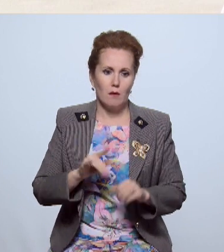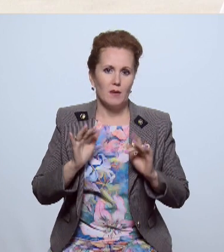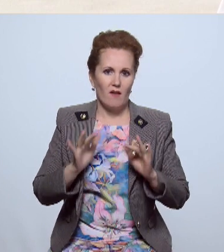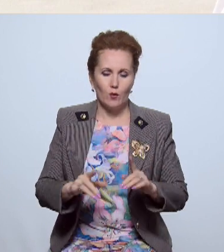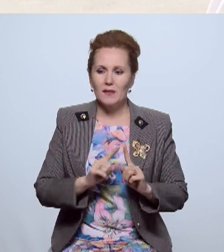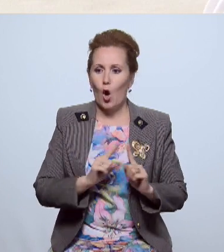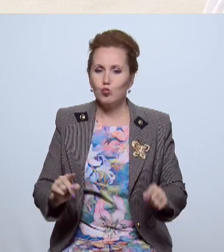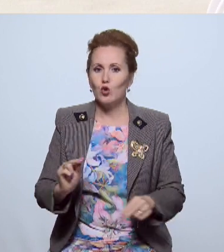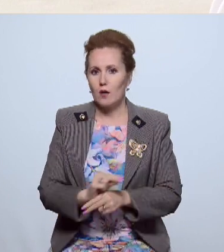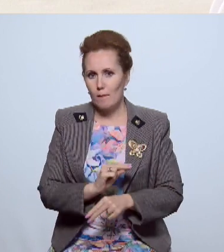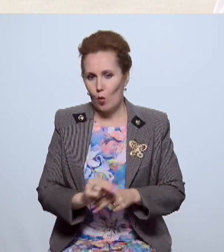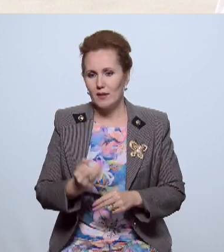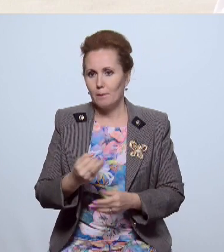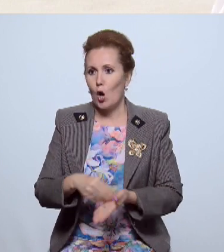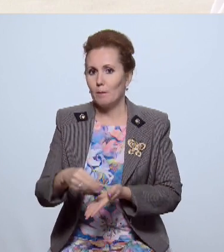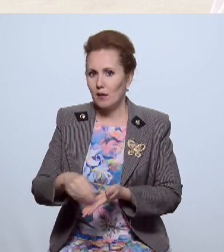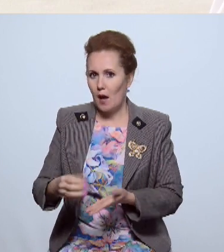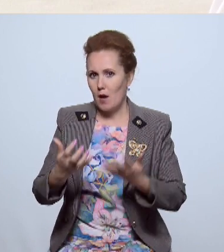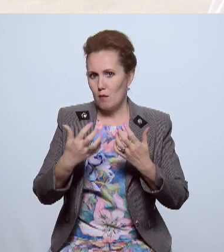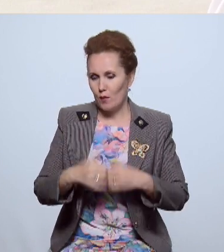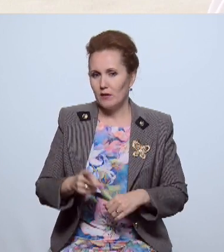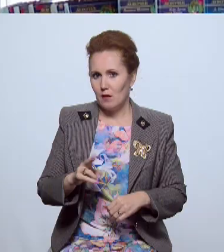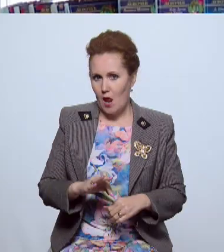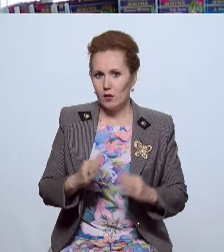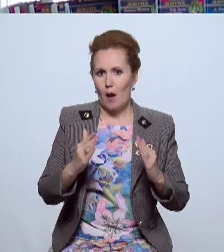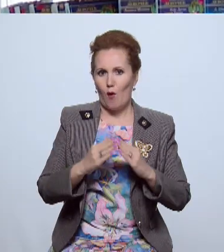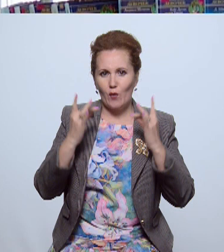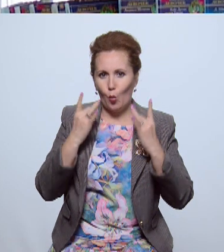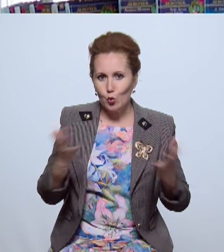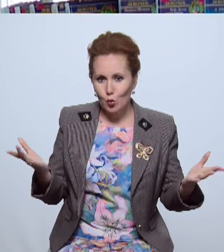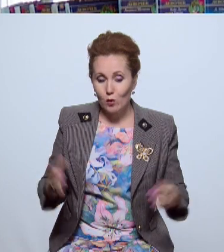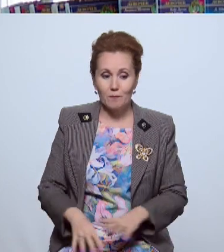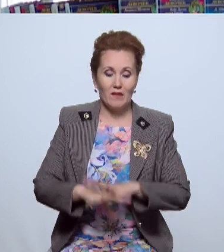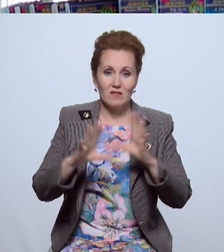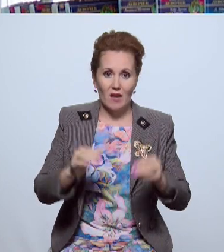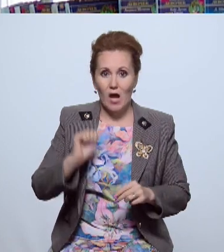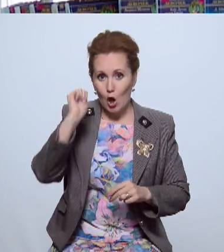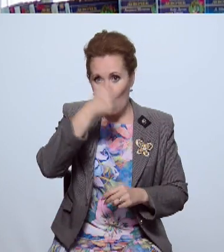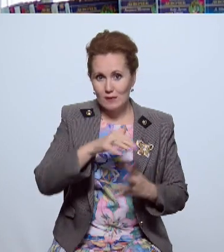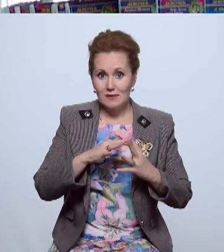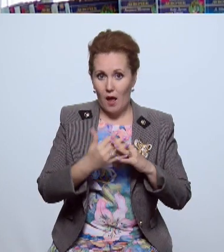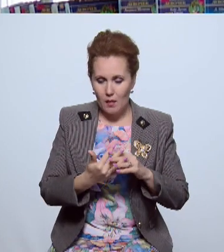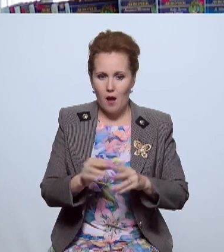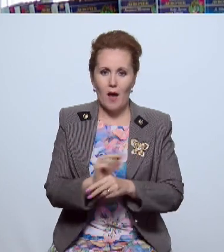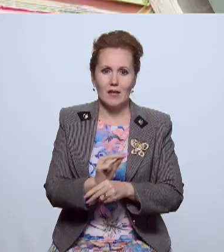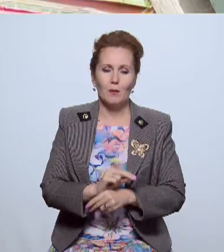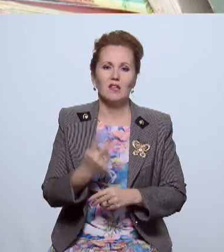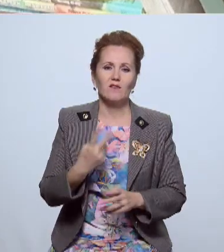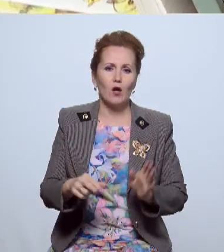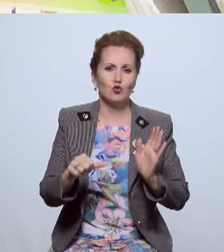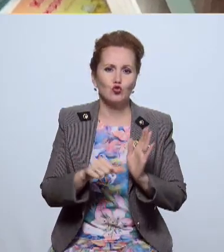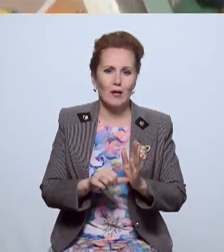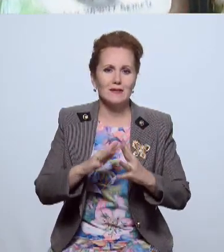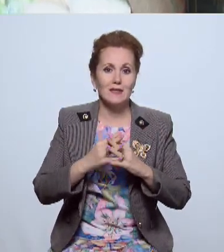проводим текущий ремонт и приобретаем оборудование для домов культуры. Всего в год села в Удмуртии отремонтируют 26 сельских